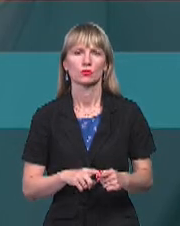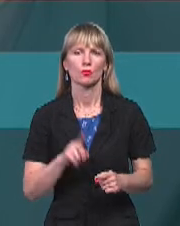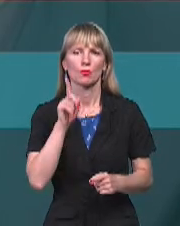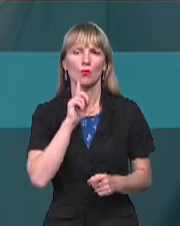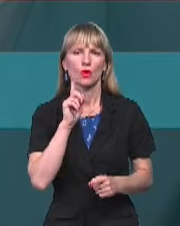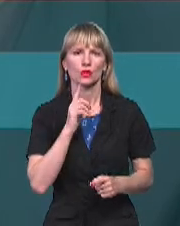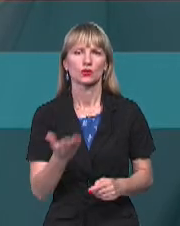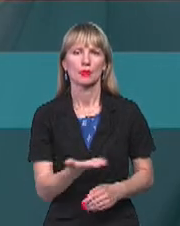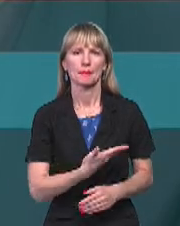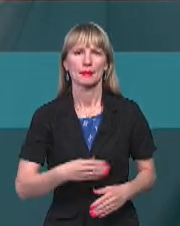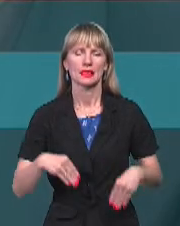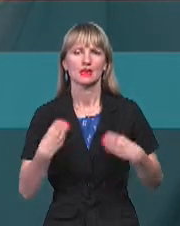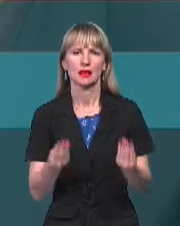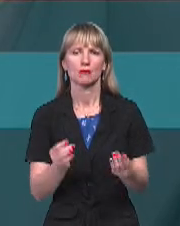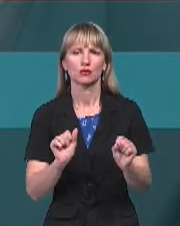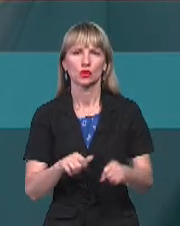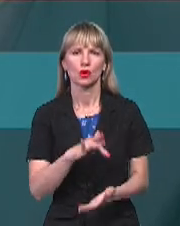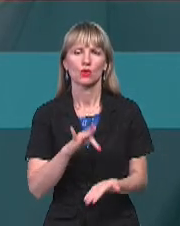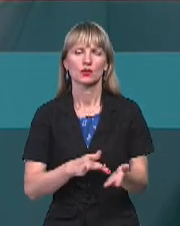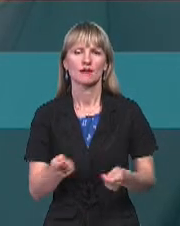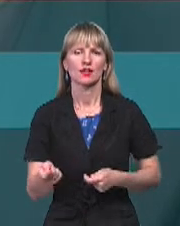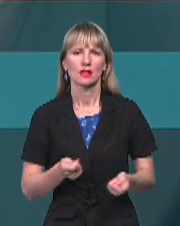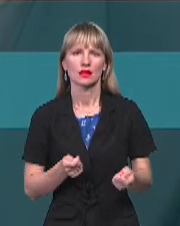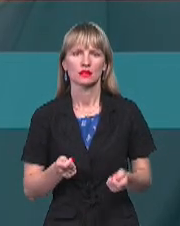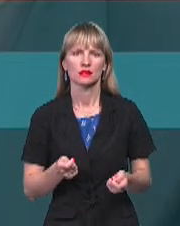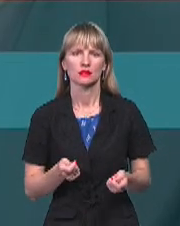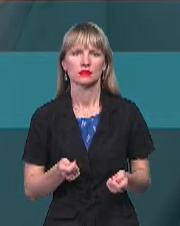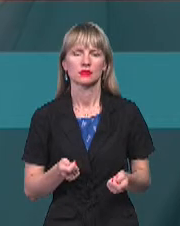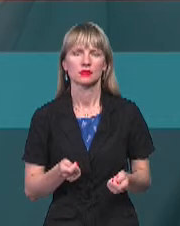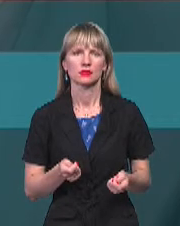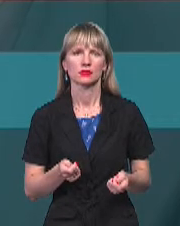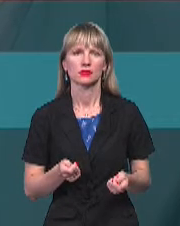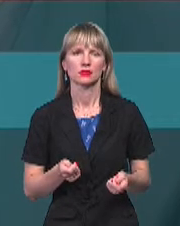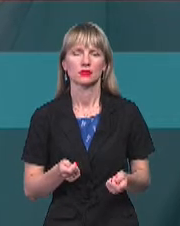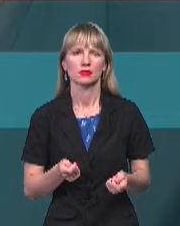поки що ми даємо шанс міській владі